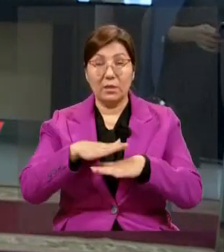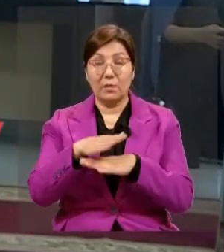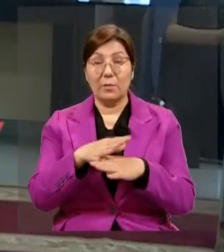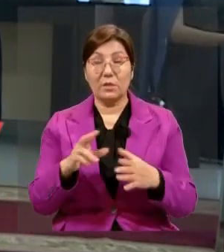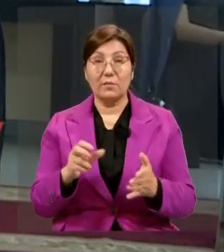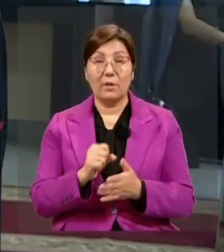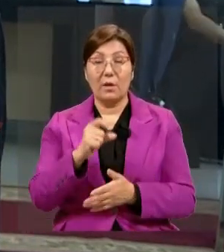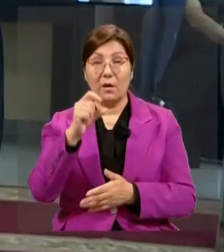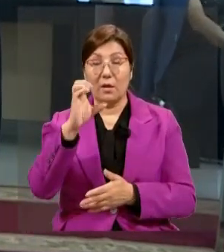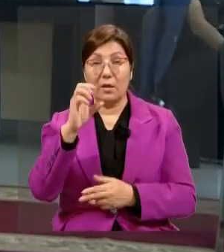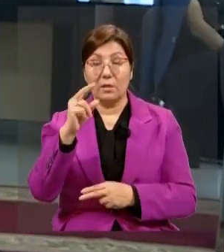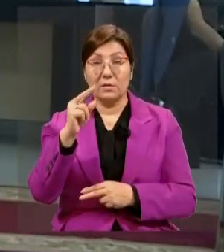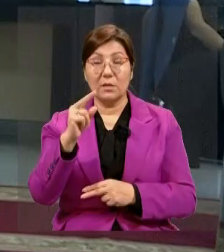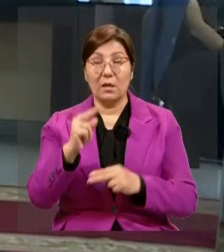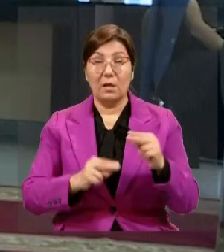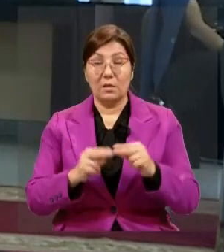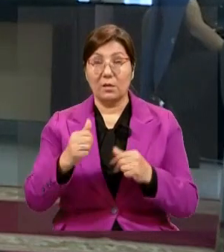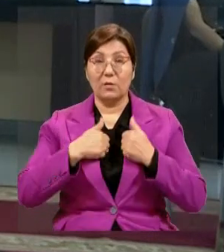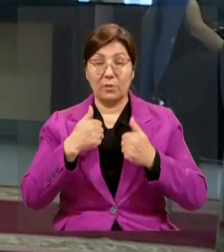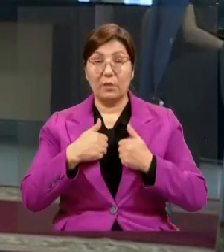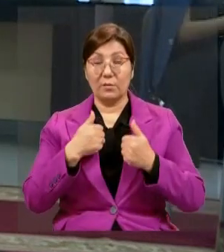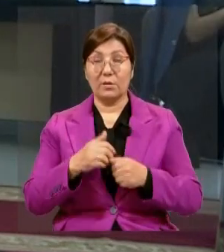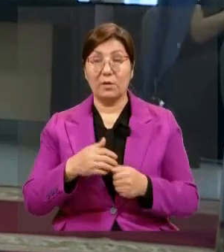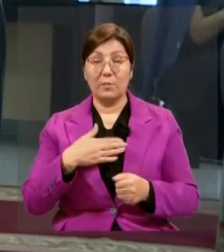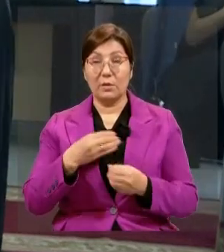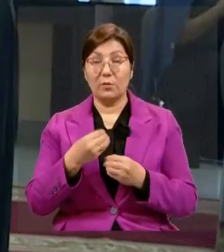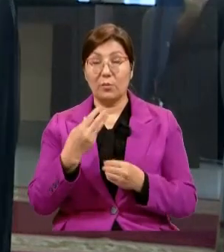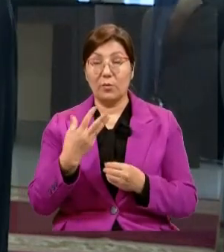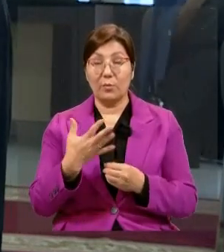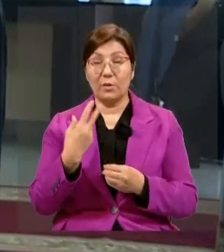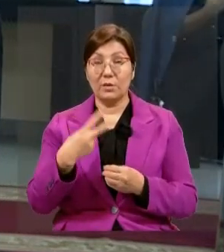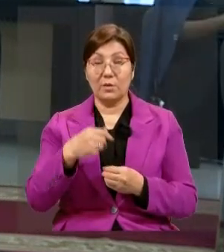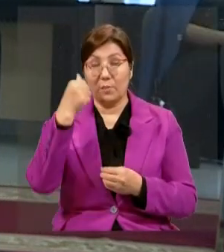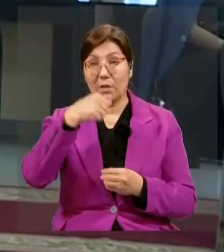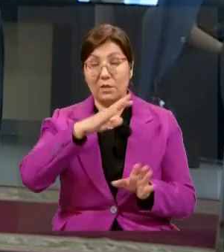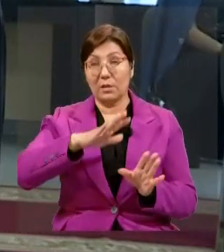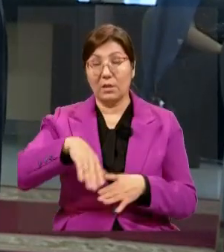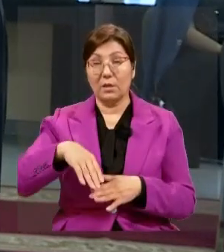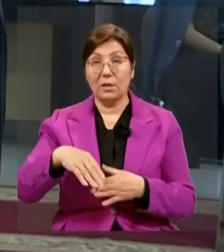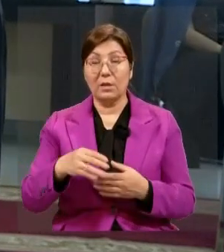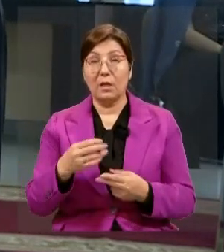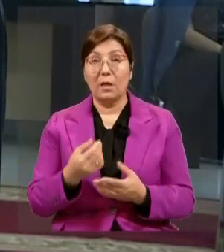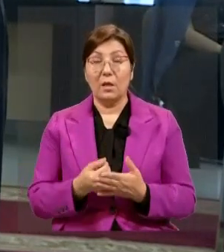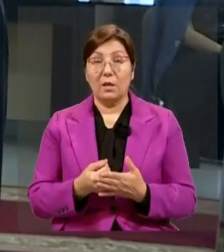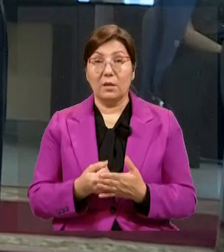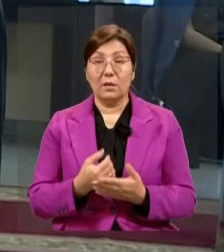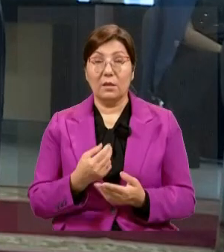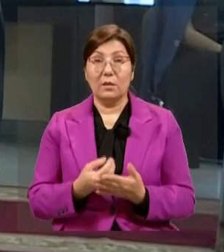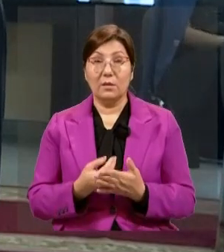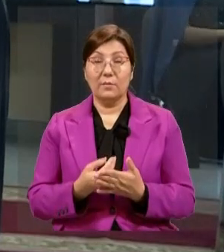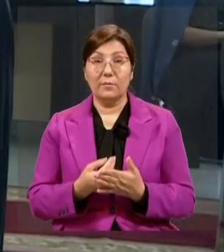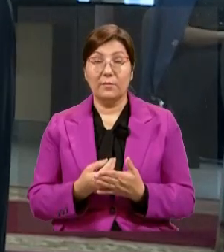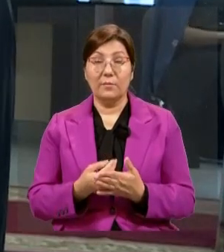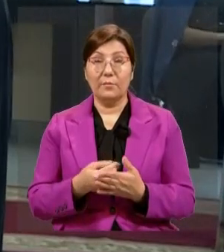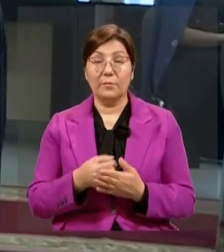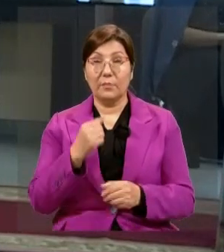станциясын қоюға ұмтылып жатыр. Енді бір 15-20 жылдан кейін оны қоюдың өзі де қиындауы мүмкін, орнатудың өзі де қымбаттауы мүмкін